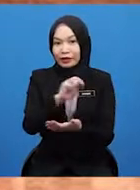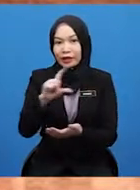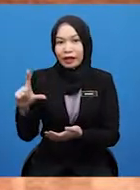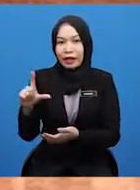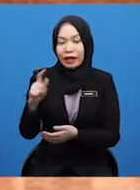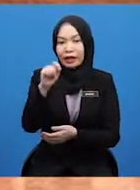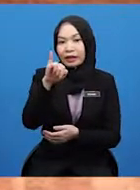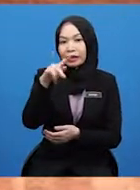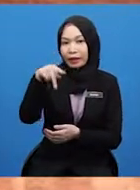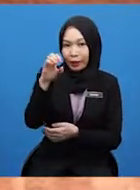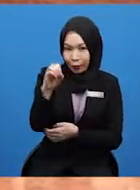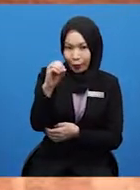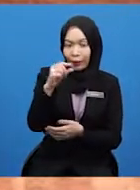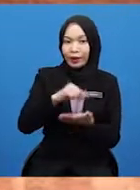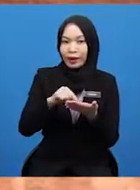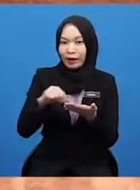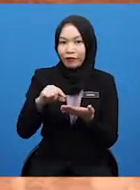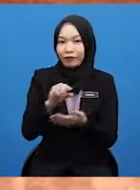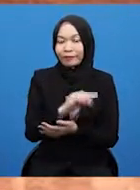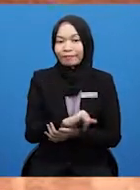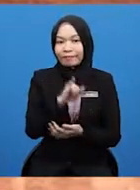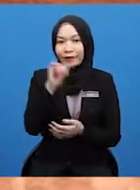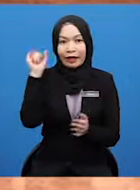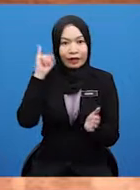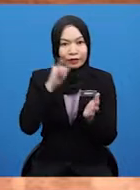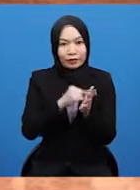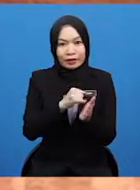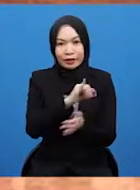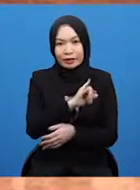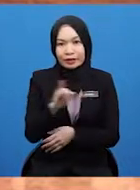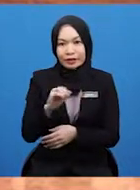tipografi, ilustrasi dan logo.